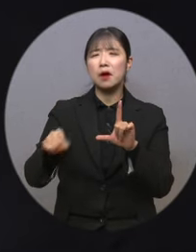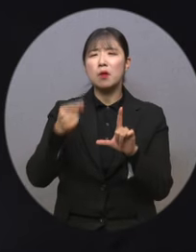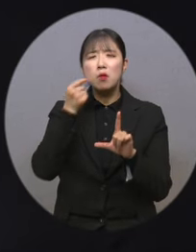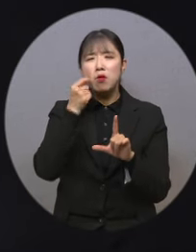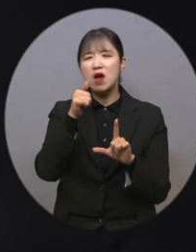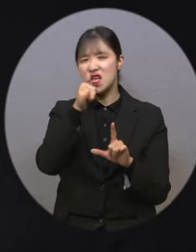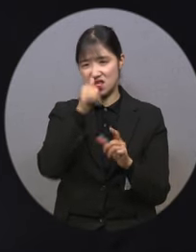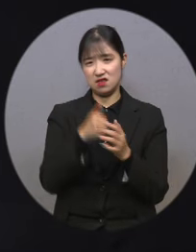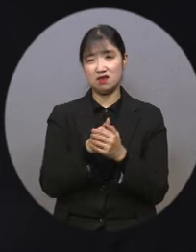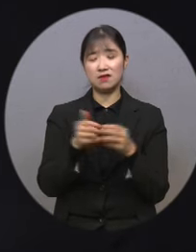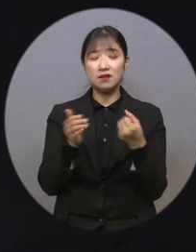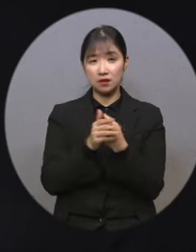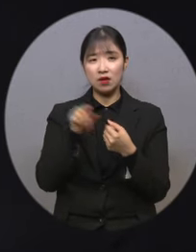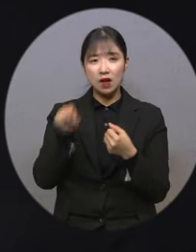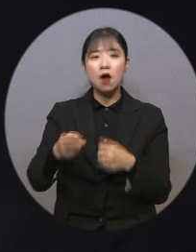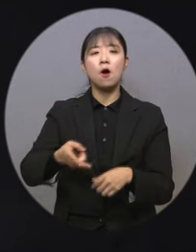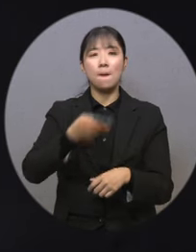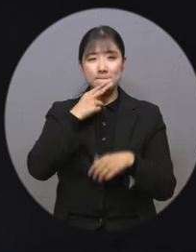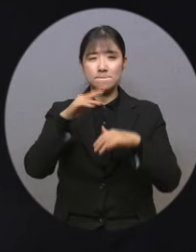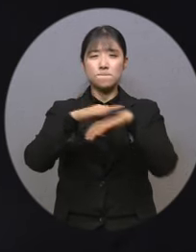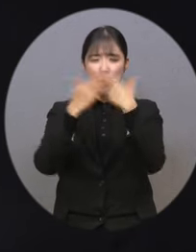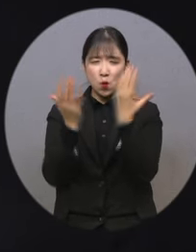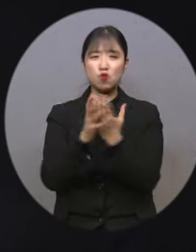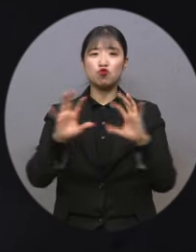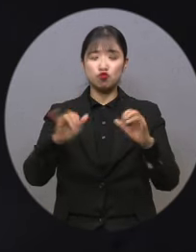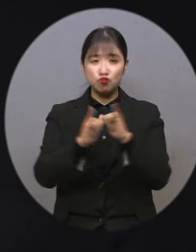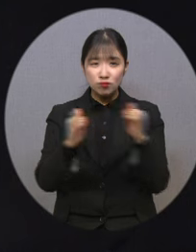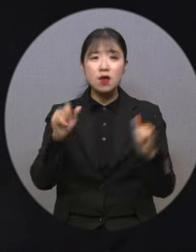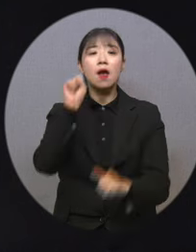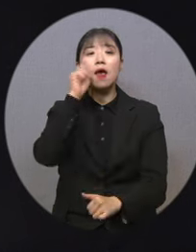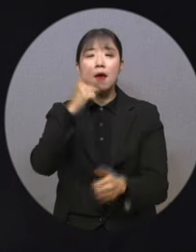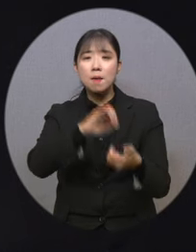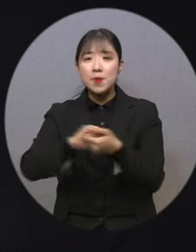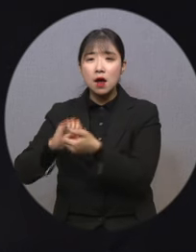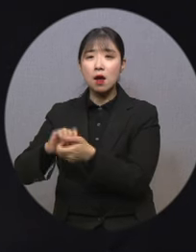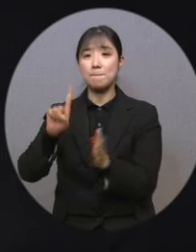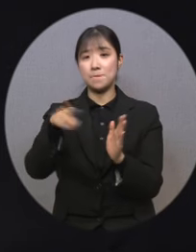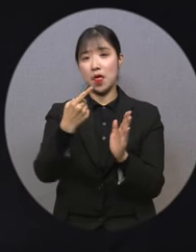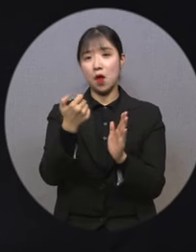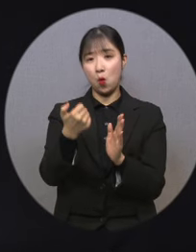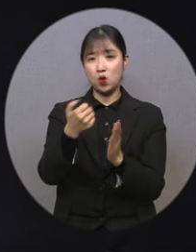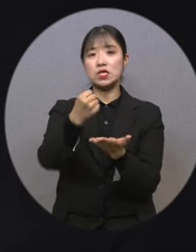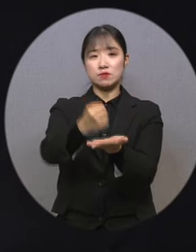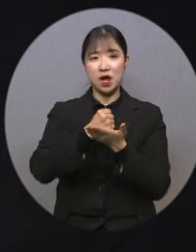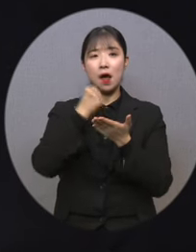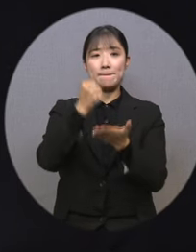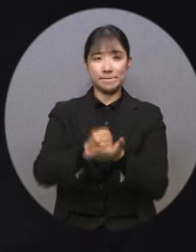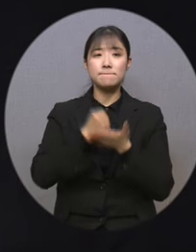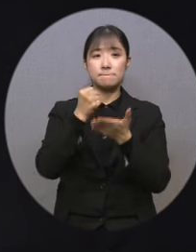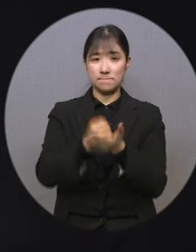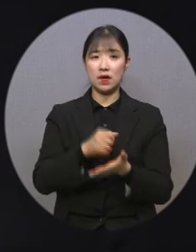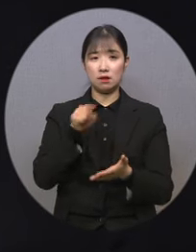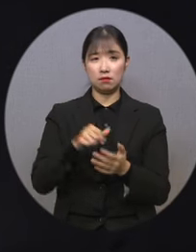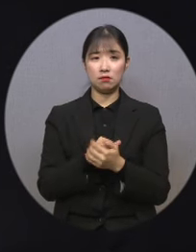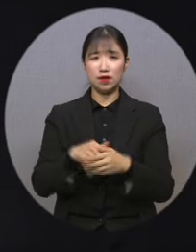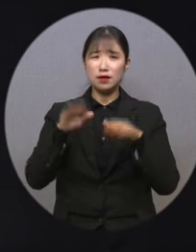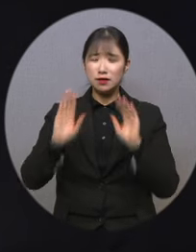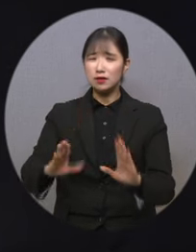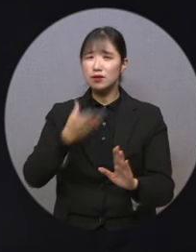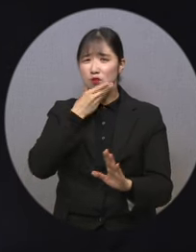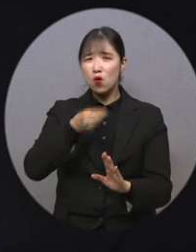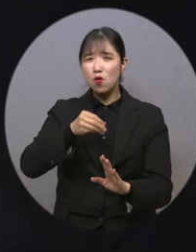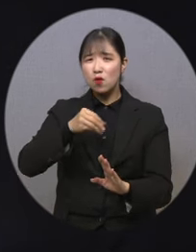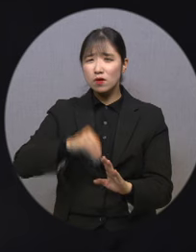해서 모든 국민이 통장에 매달 150이 찍혀야지 안 찍히면 이건 지금 복지 예산은 안